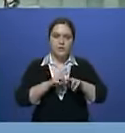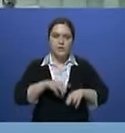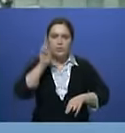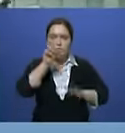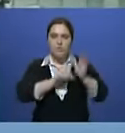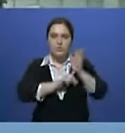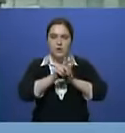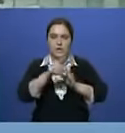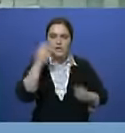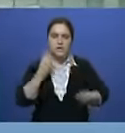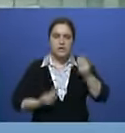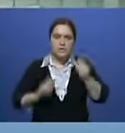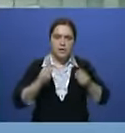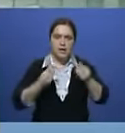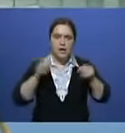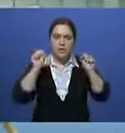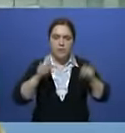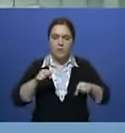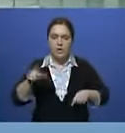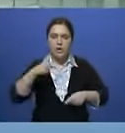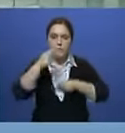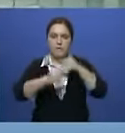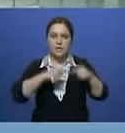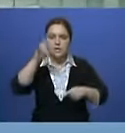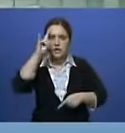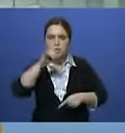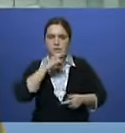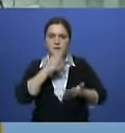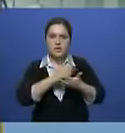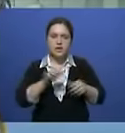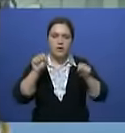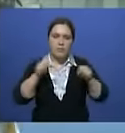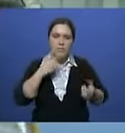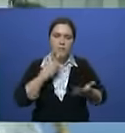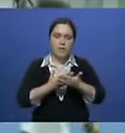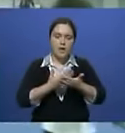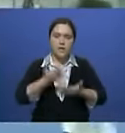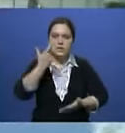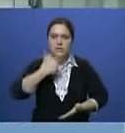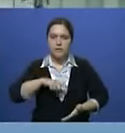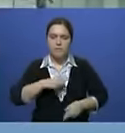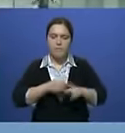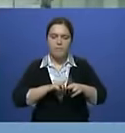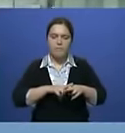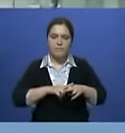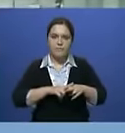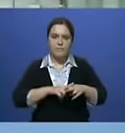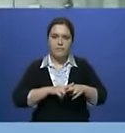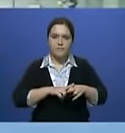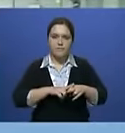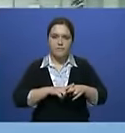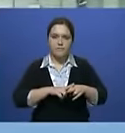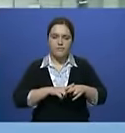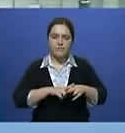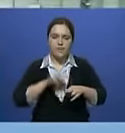теннисистов у будущего поколения Казахстана имеется Большая возможность показывать себя на международных соревнованиях